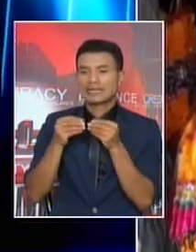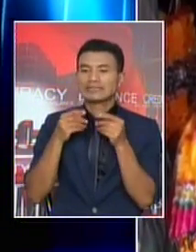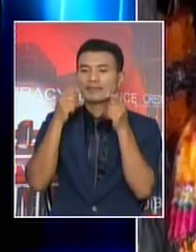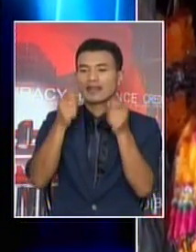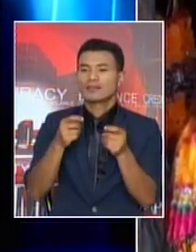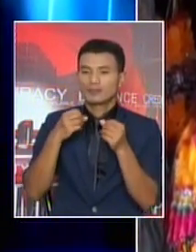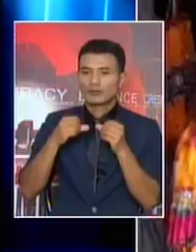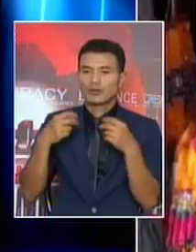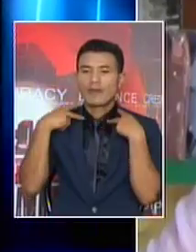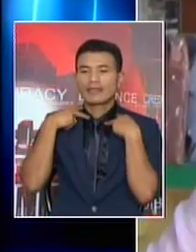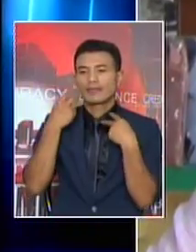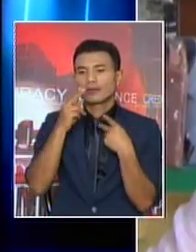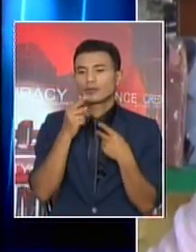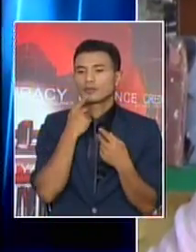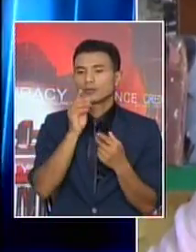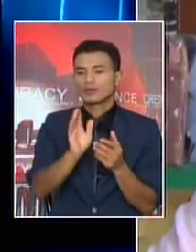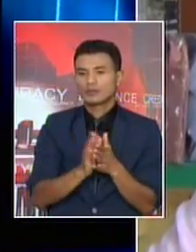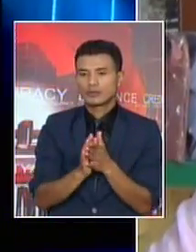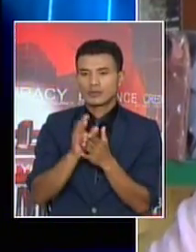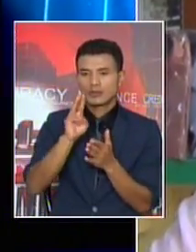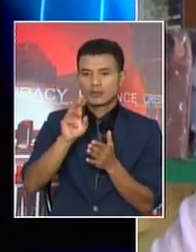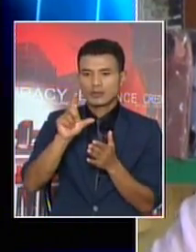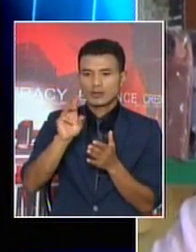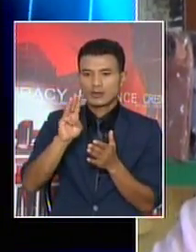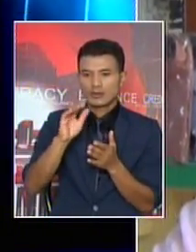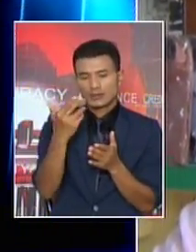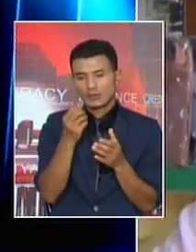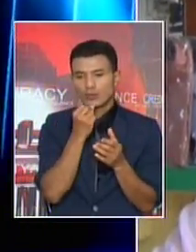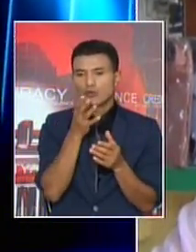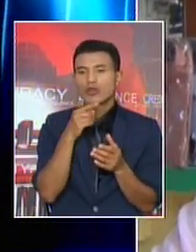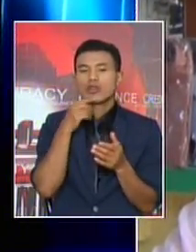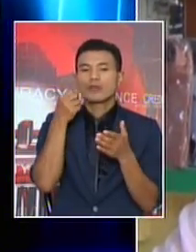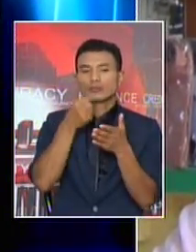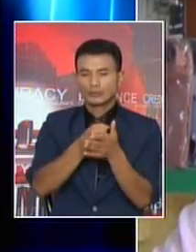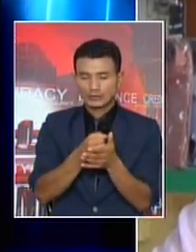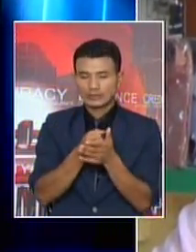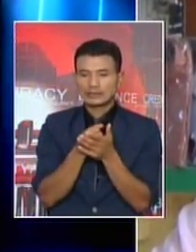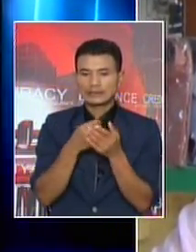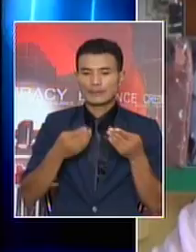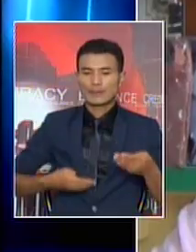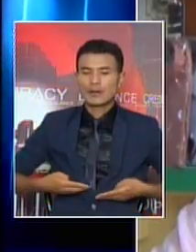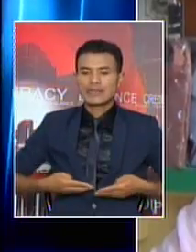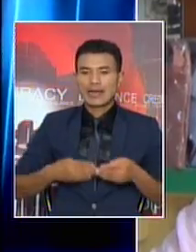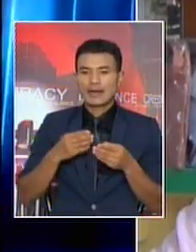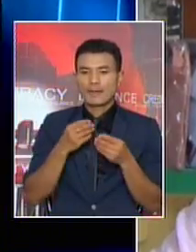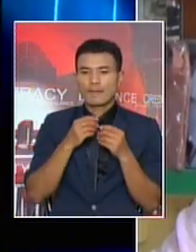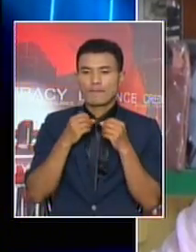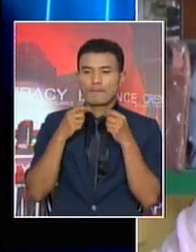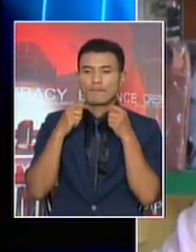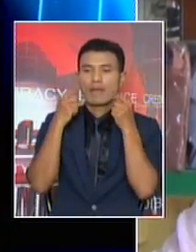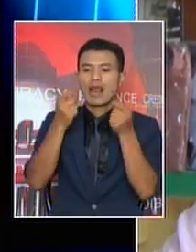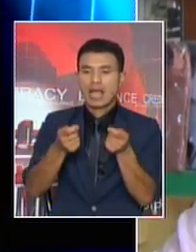बाध्यता रहेको बताउँछिन्। मखमली फुलहरू नभएको कारणले बजारको माला चाहिँ बिकिराखेको छ। बजारको